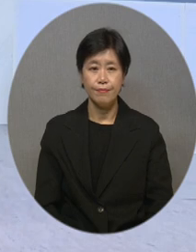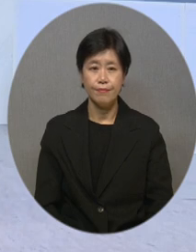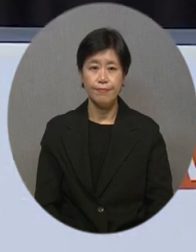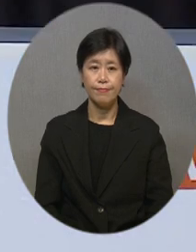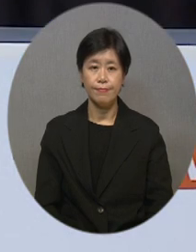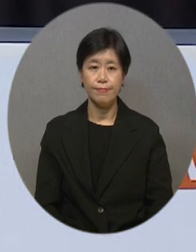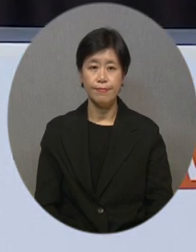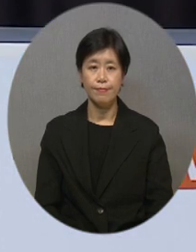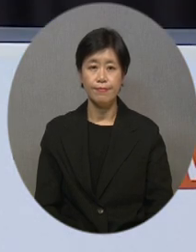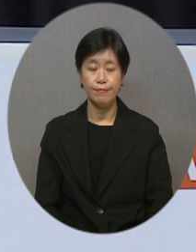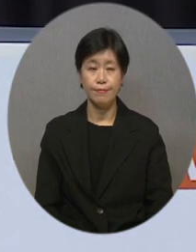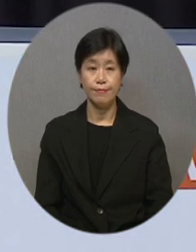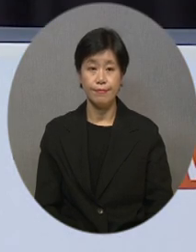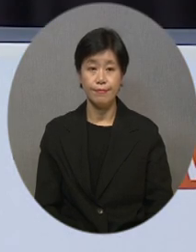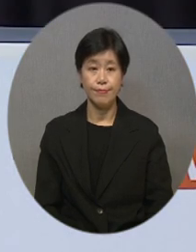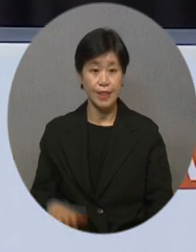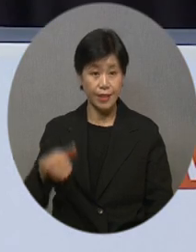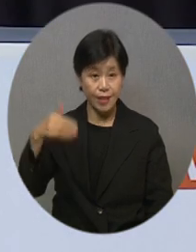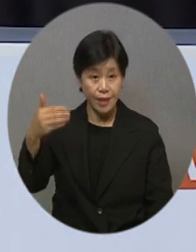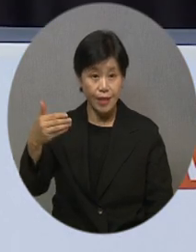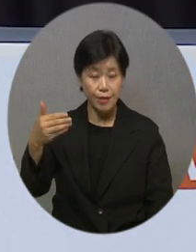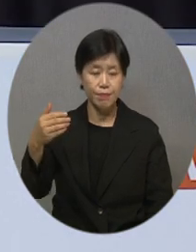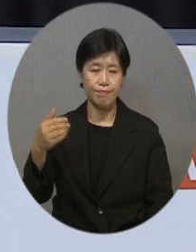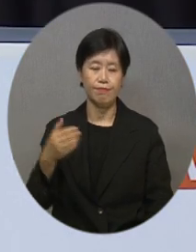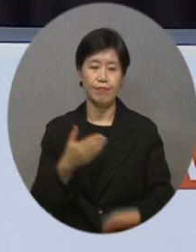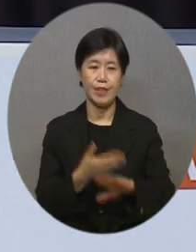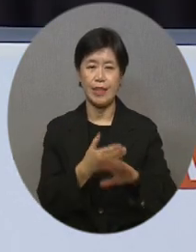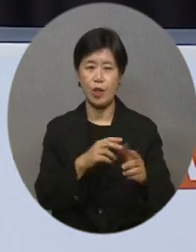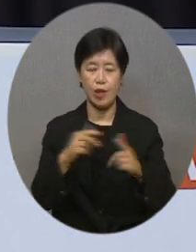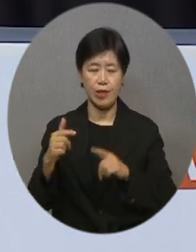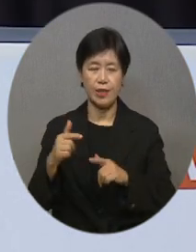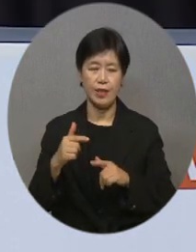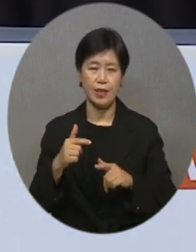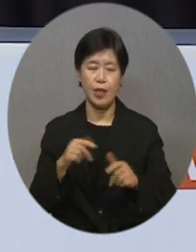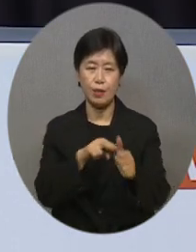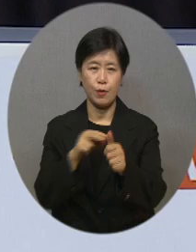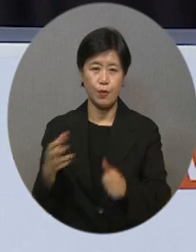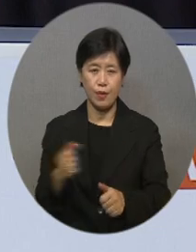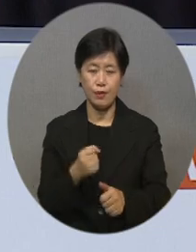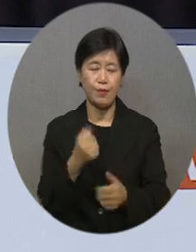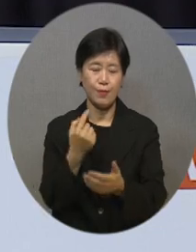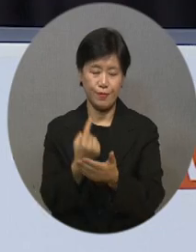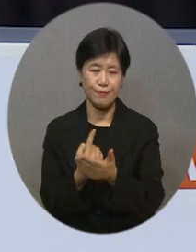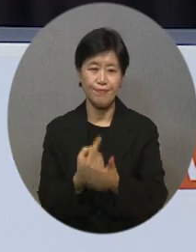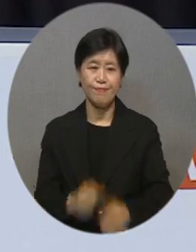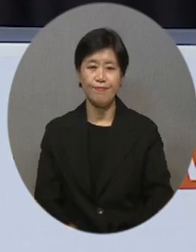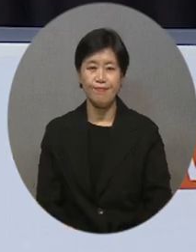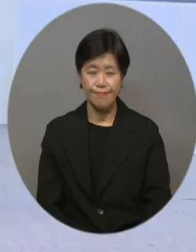저는 다음 이 시간 또 다른 북소리와 함께 찾아뵙겠습니다.